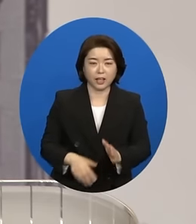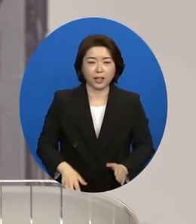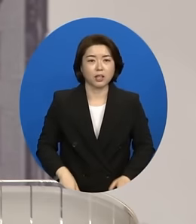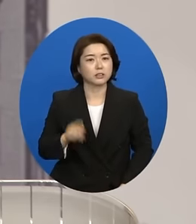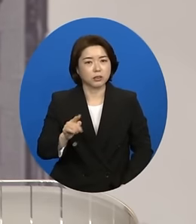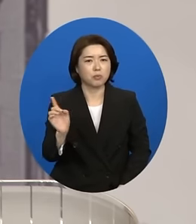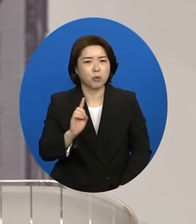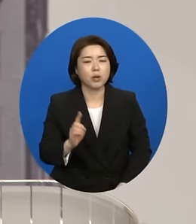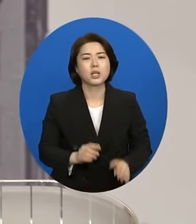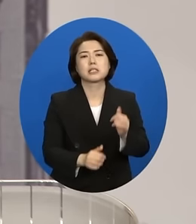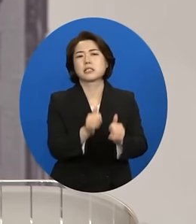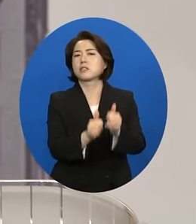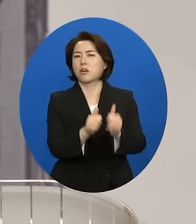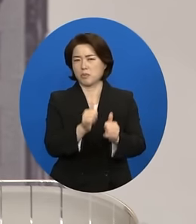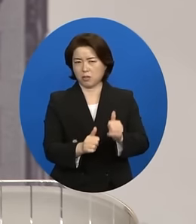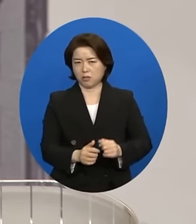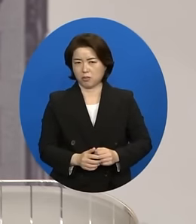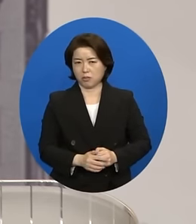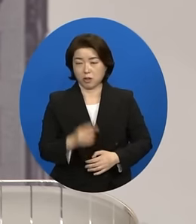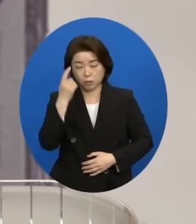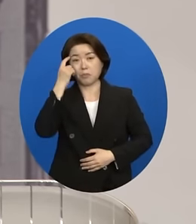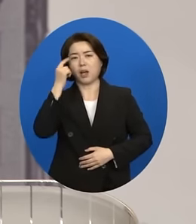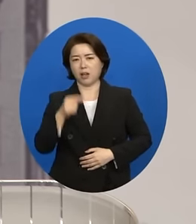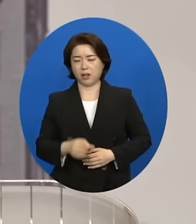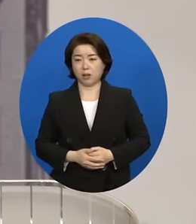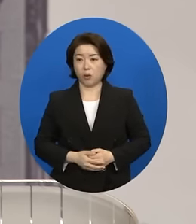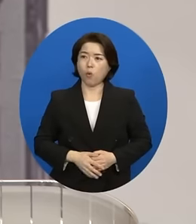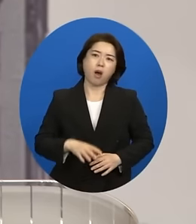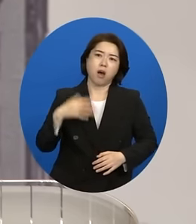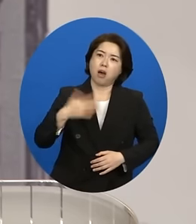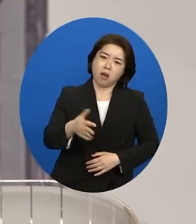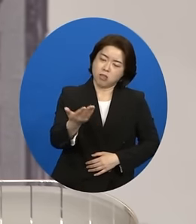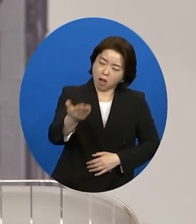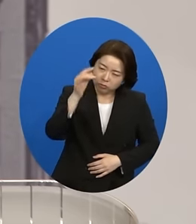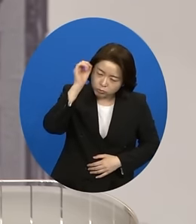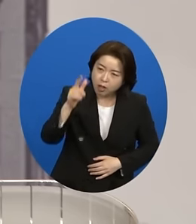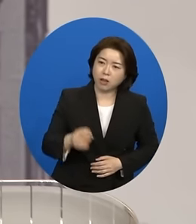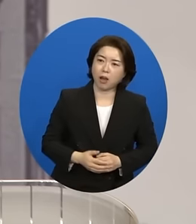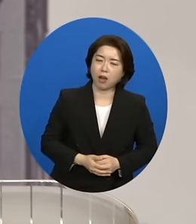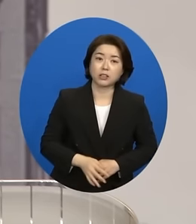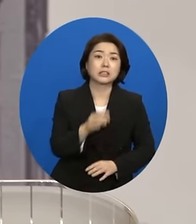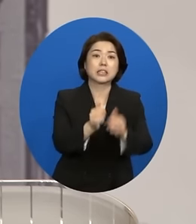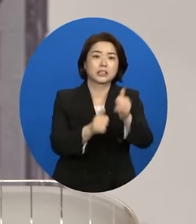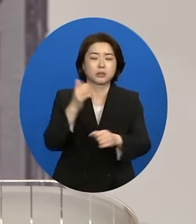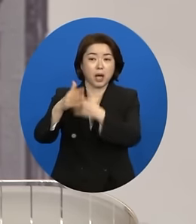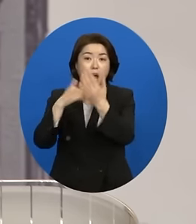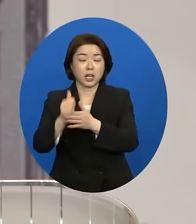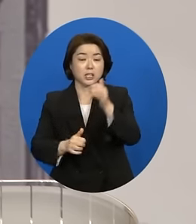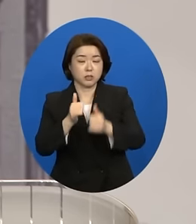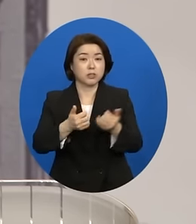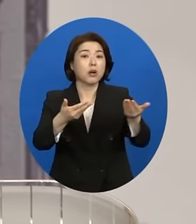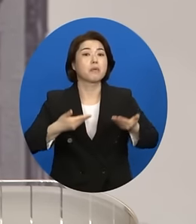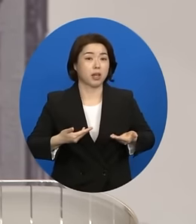시험이에요. 아, 당신 대단한 것 같은데요. 이럴 할 때 그게 시험이라고. 하나님을 시험하십니다,